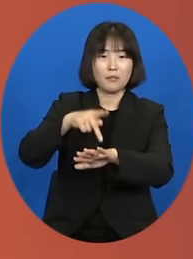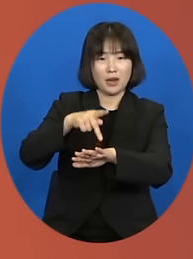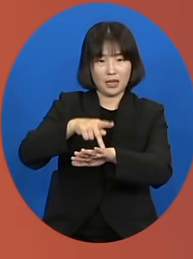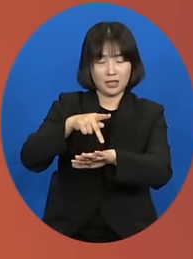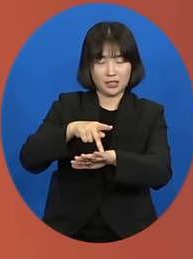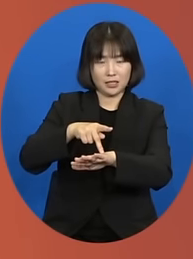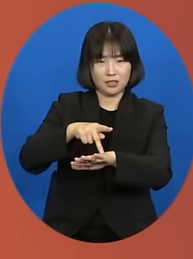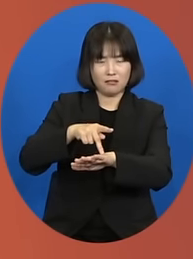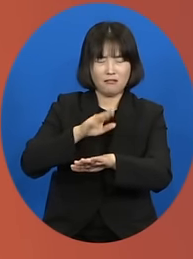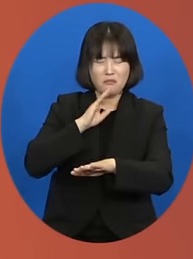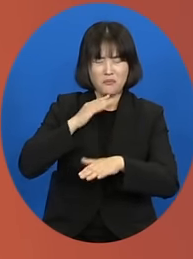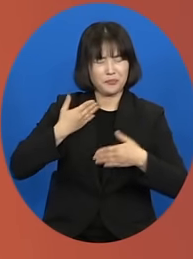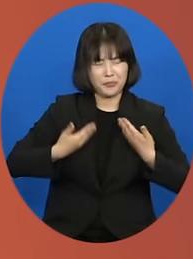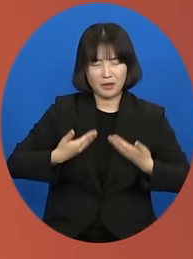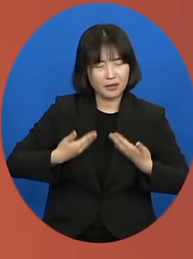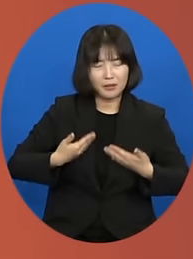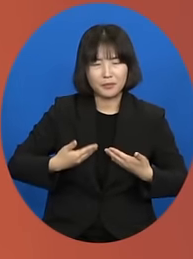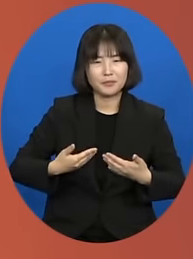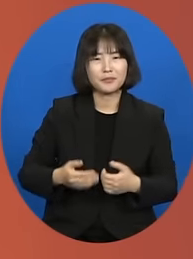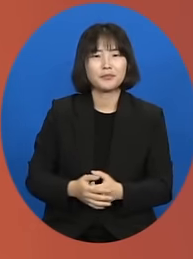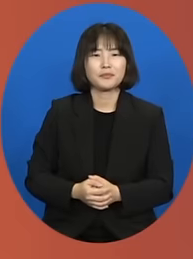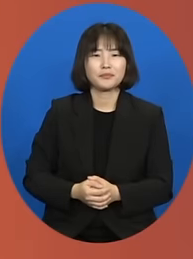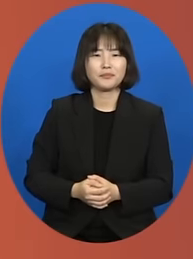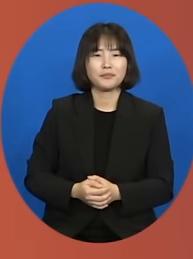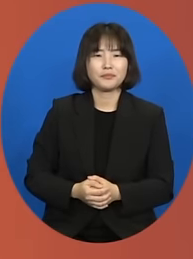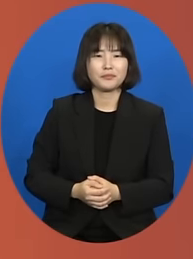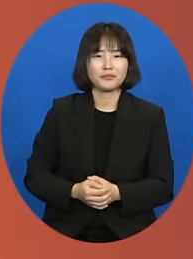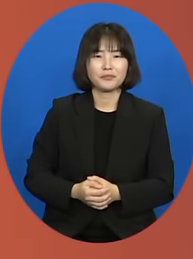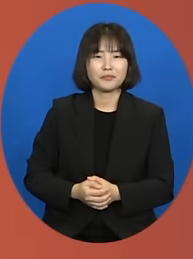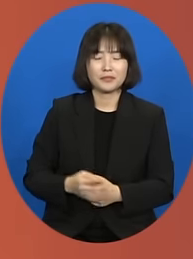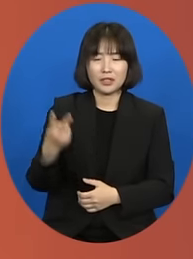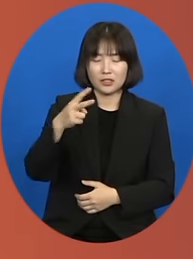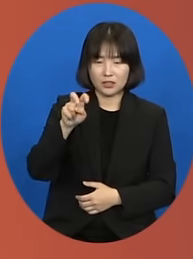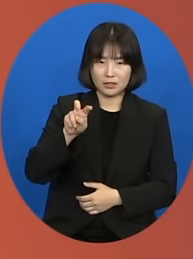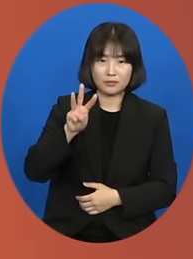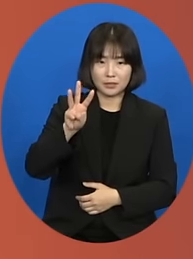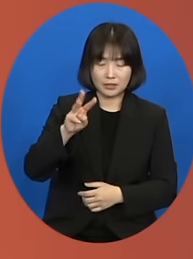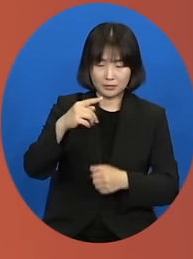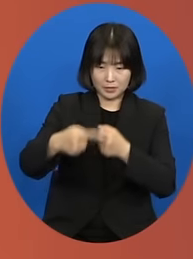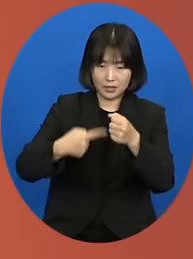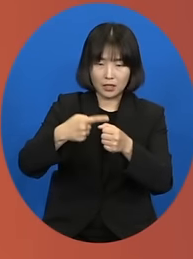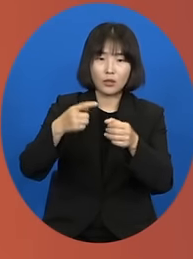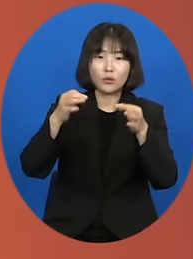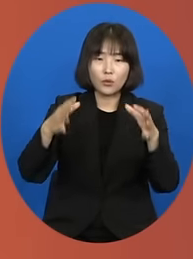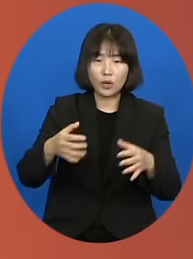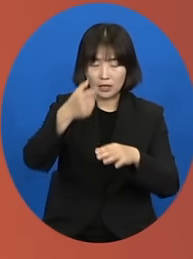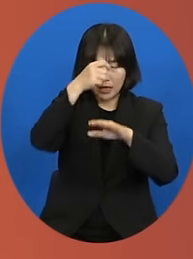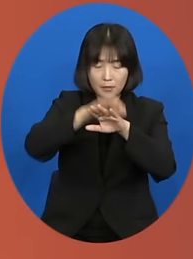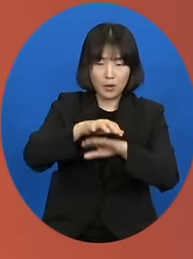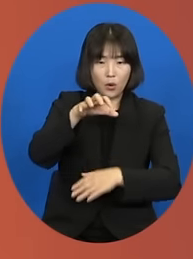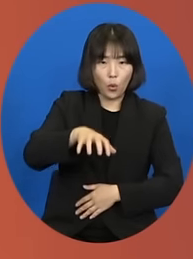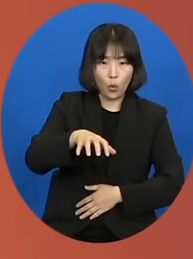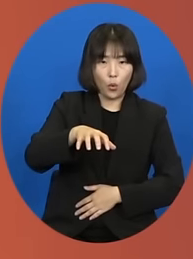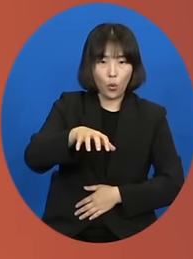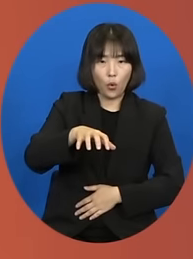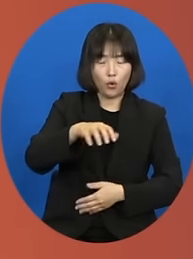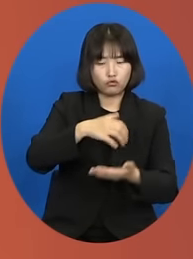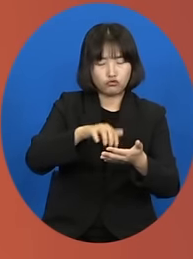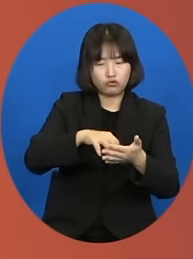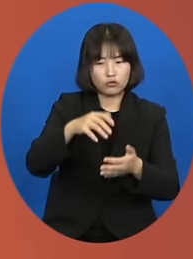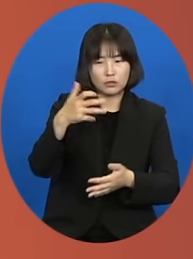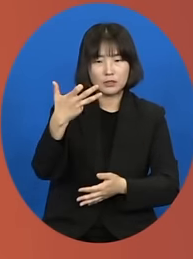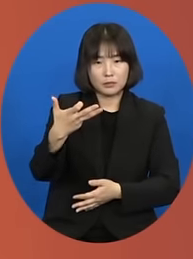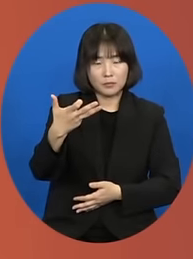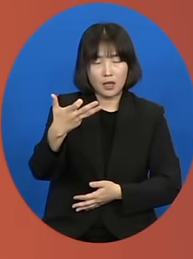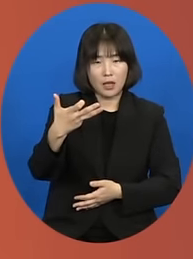분주하게 살았던 것 같아요. 돌아보니까 2023년 한 해 동안 예배당을 18곳을 세웠어요. 그리고